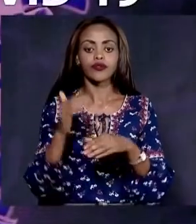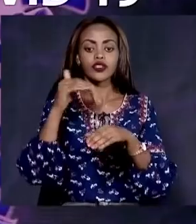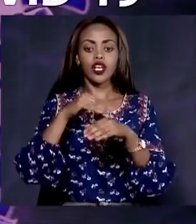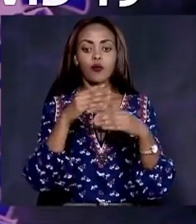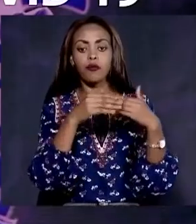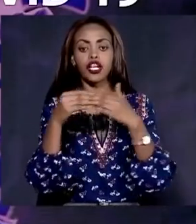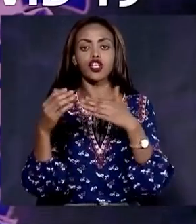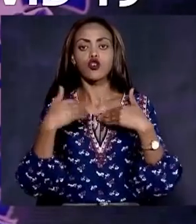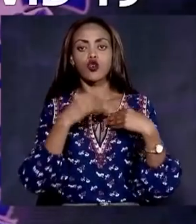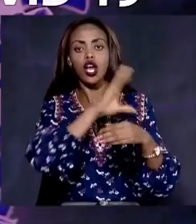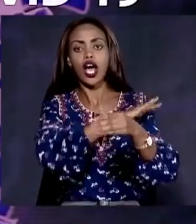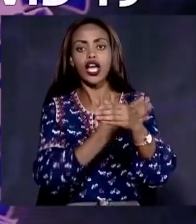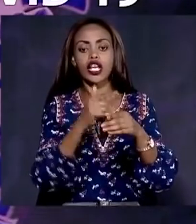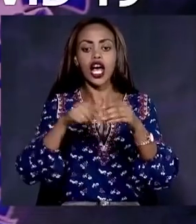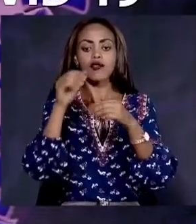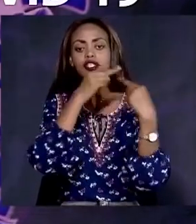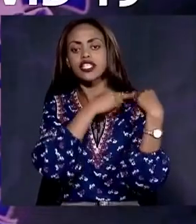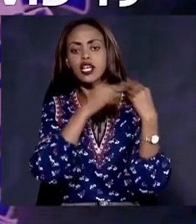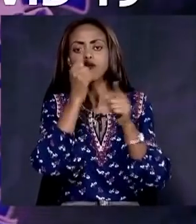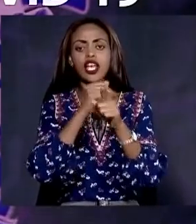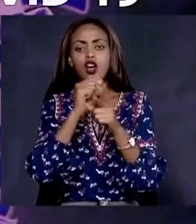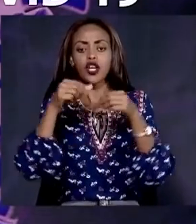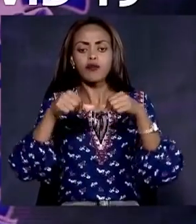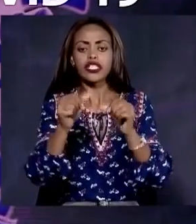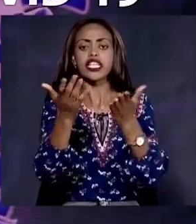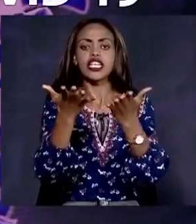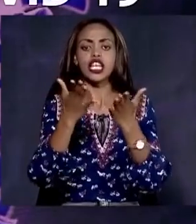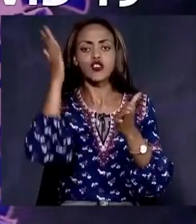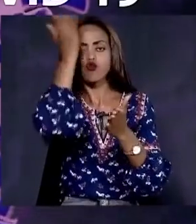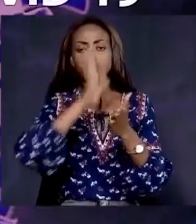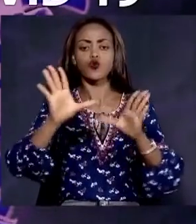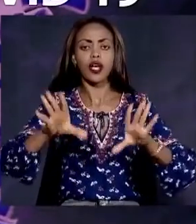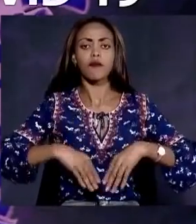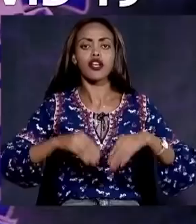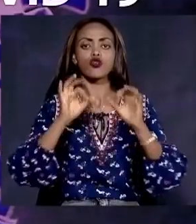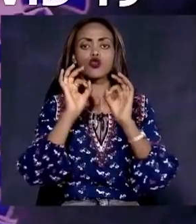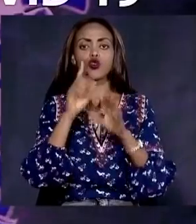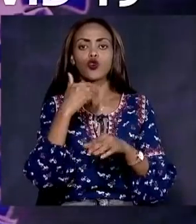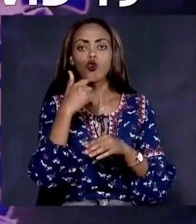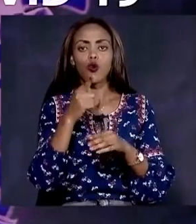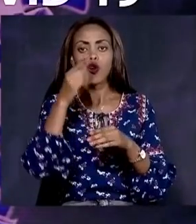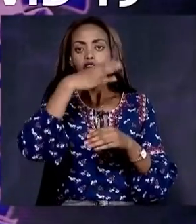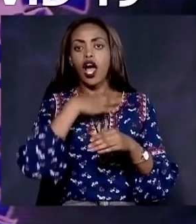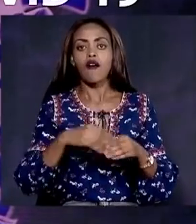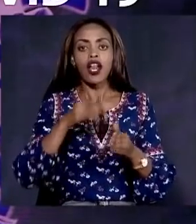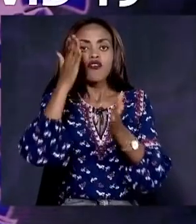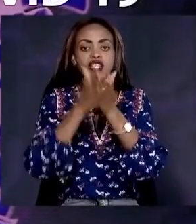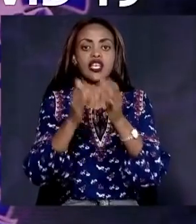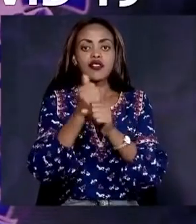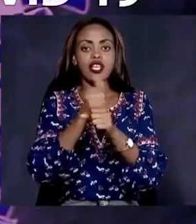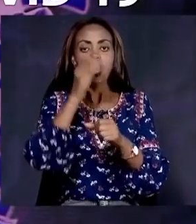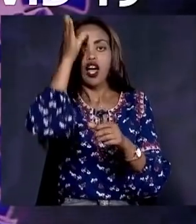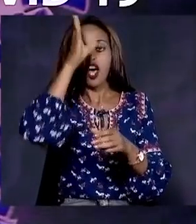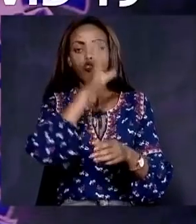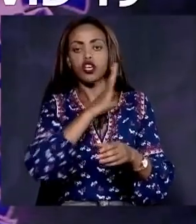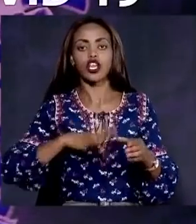ኣብ መሪሕነት ዘሎ ሓይሊ ኣብ ስልጣን ብዘይ ኣግባብ ናይ ምቕፃል ዘለዎ ድሌት ፍጹም ተቐባልነት የብሉን ክብሉ ኣባል ፈጻሚ ስራሕ ህወሓት ኣይተ ጌታቸው